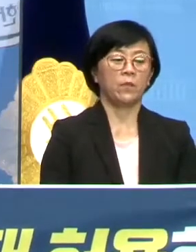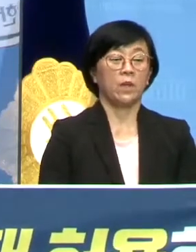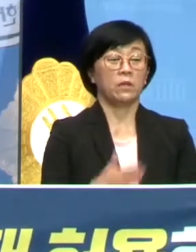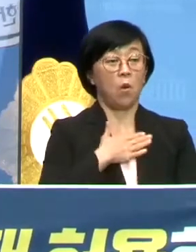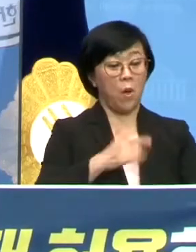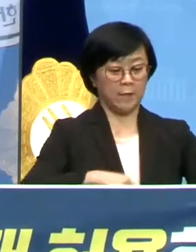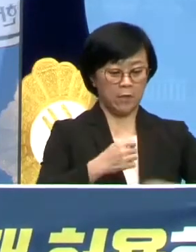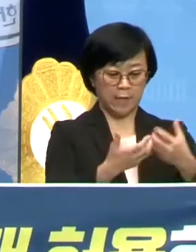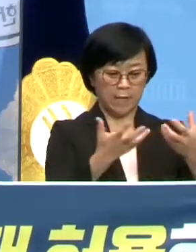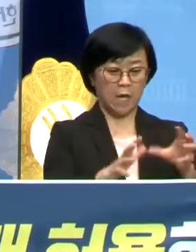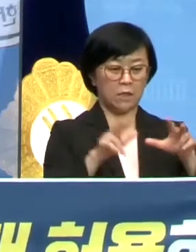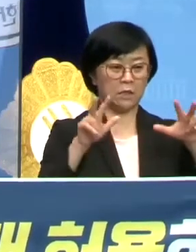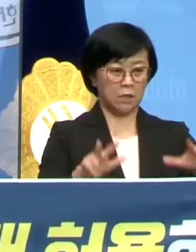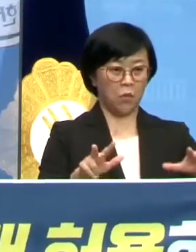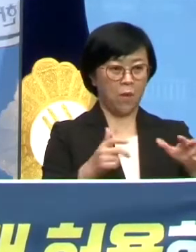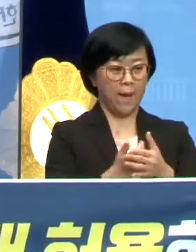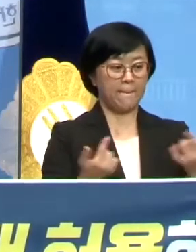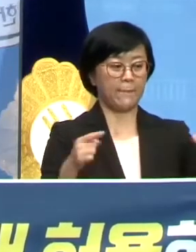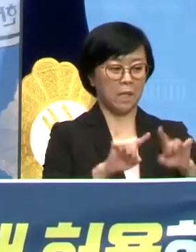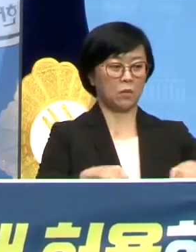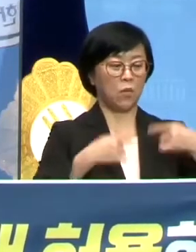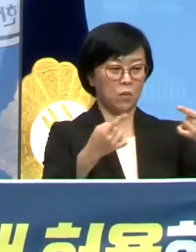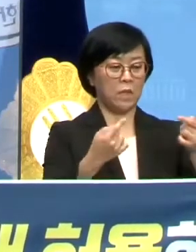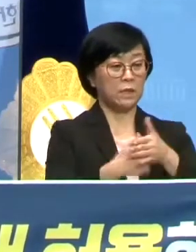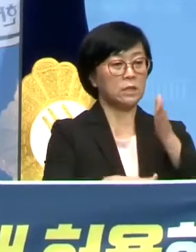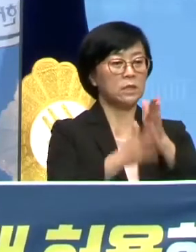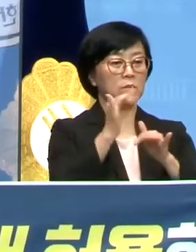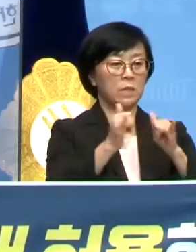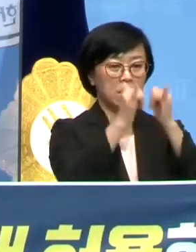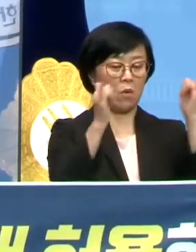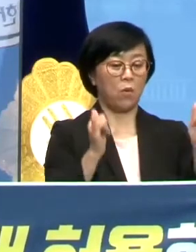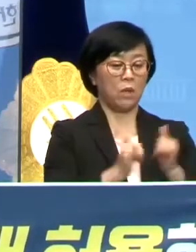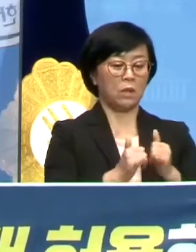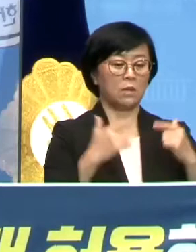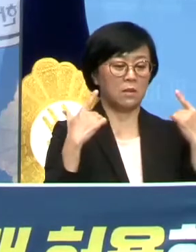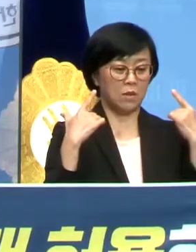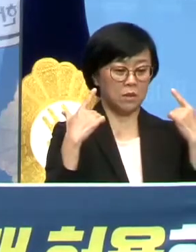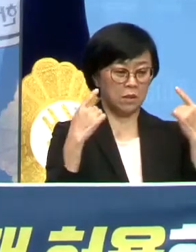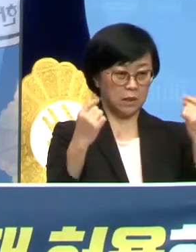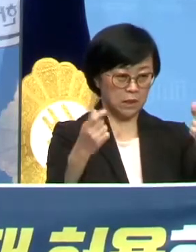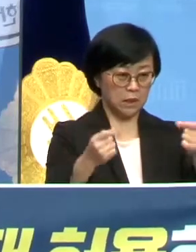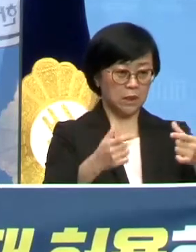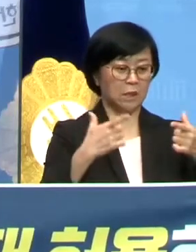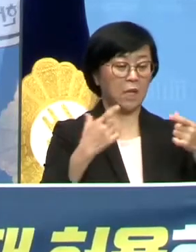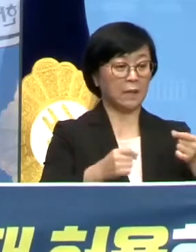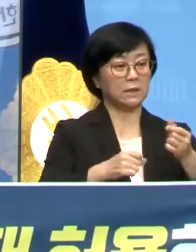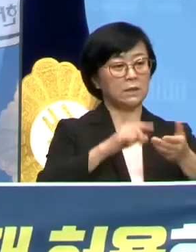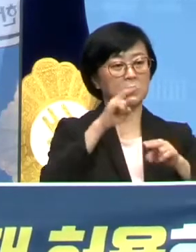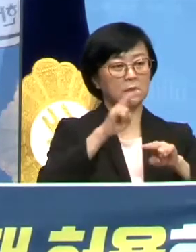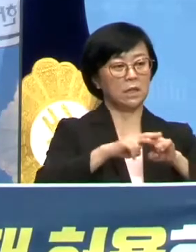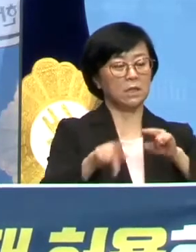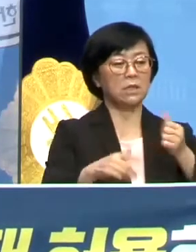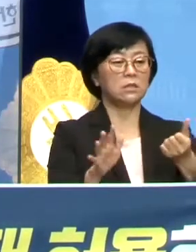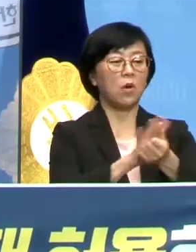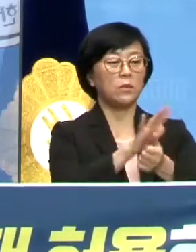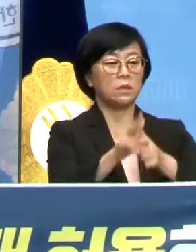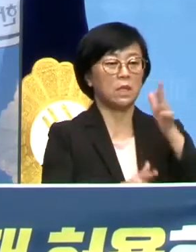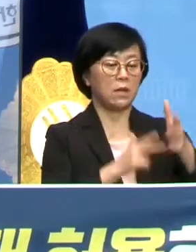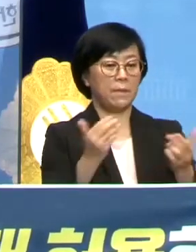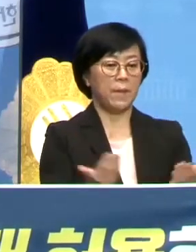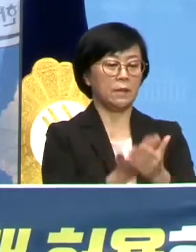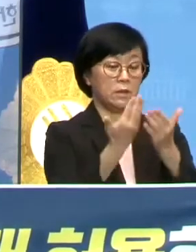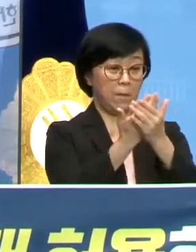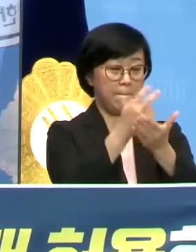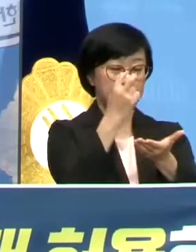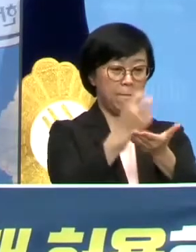저와 정의당은 그리고 이 자리에 함께 계신 노동 그리고 시민 사회는 여전히 같은 자리에서 한 목소리로 이 서비스 산업 발전 기본